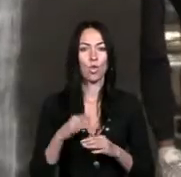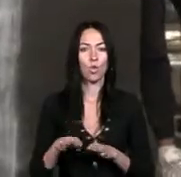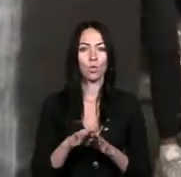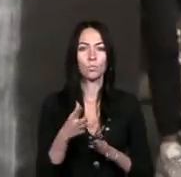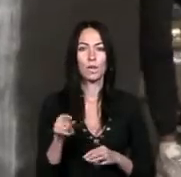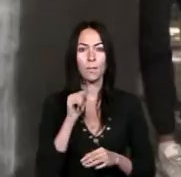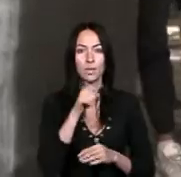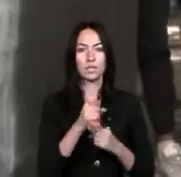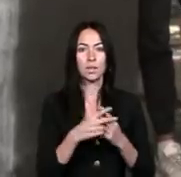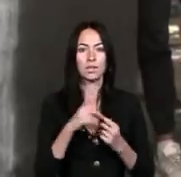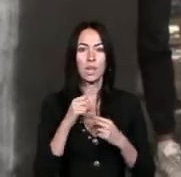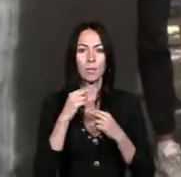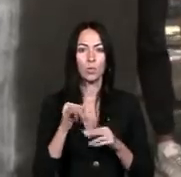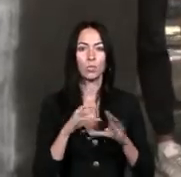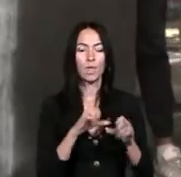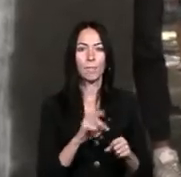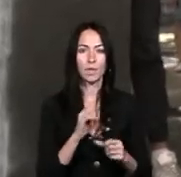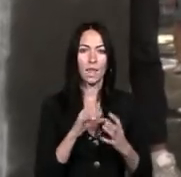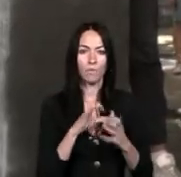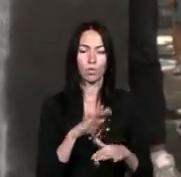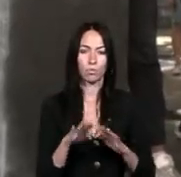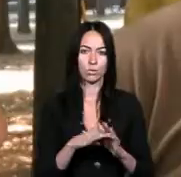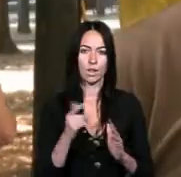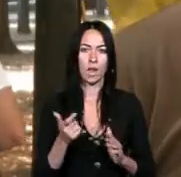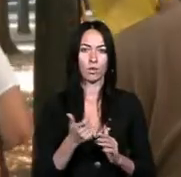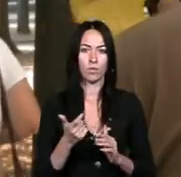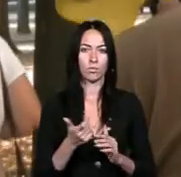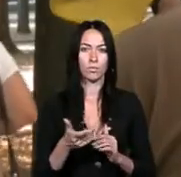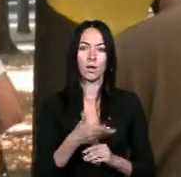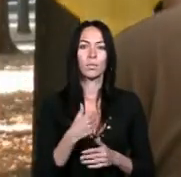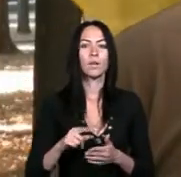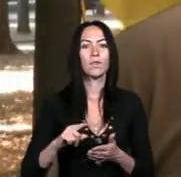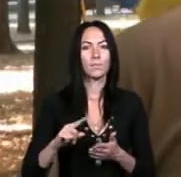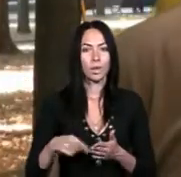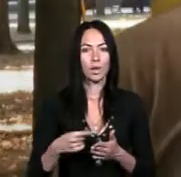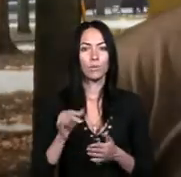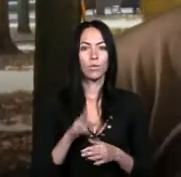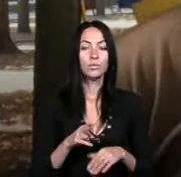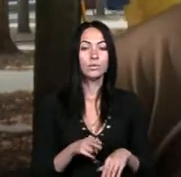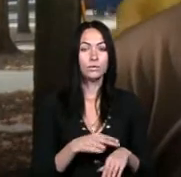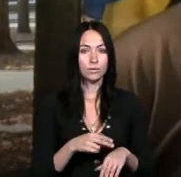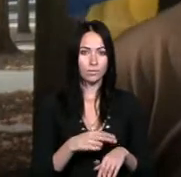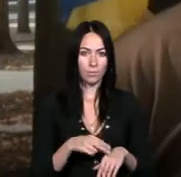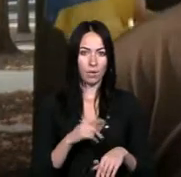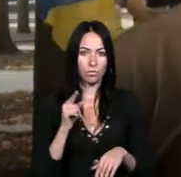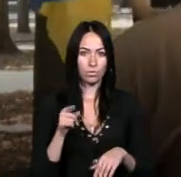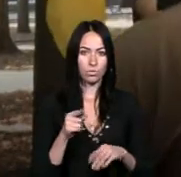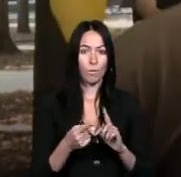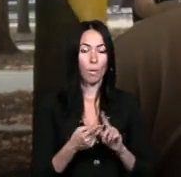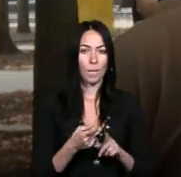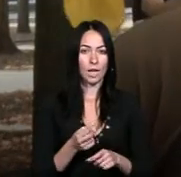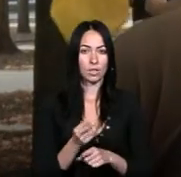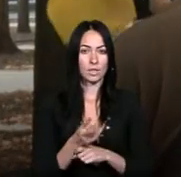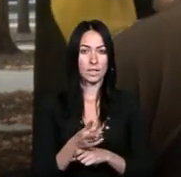за грати за підозрою у нападі на автобус під Харковом. Ми вимагаємо від правоохоронців, по-перше, звільнити